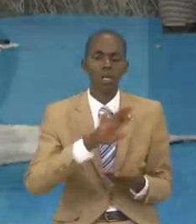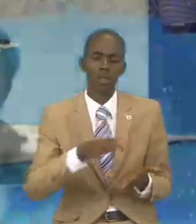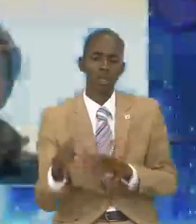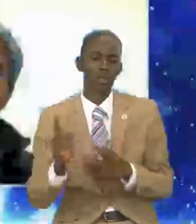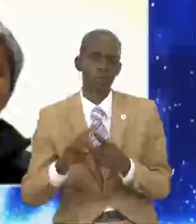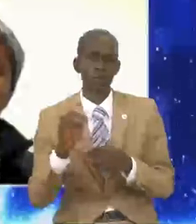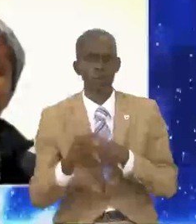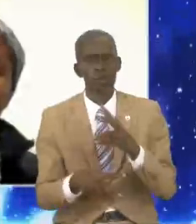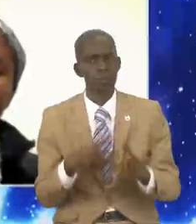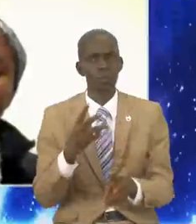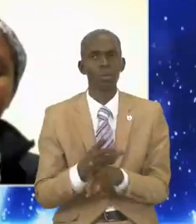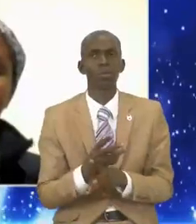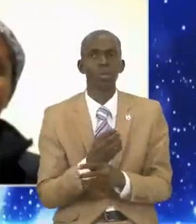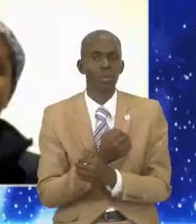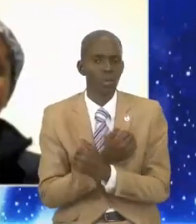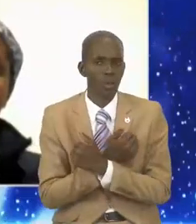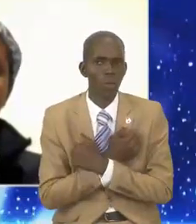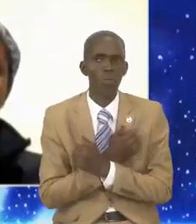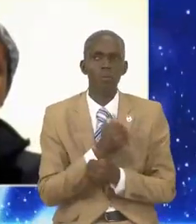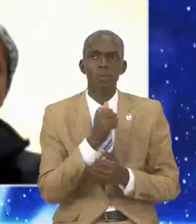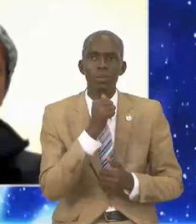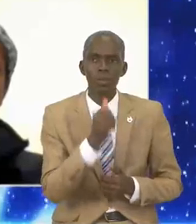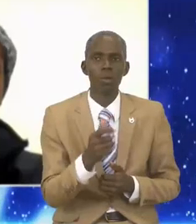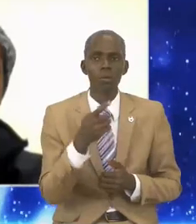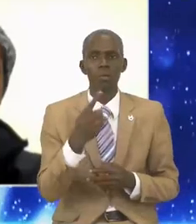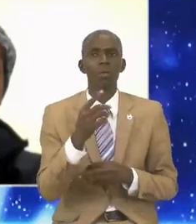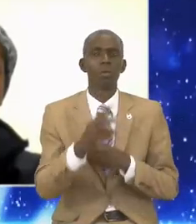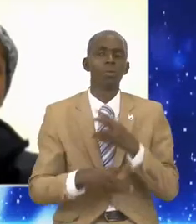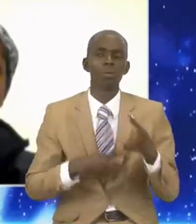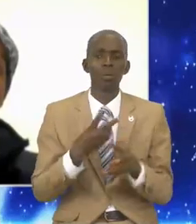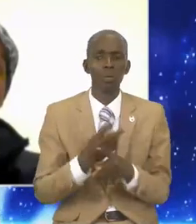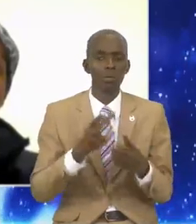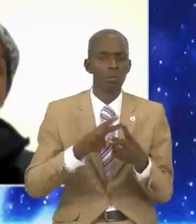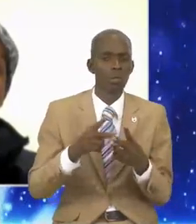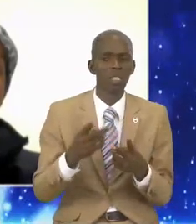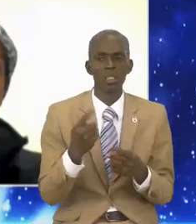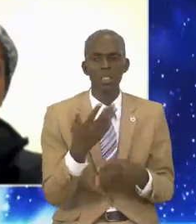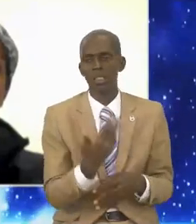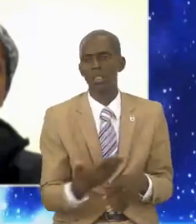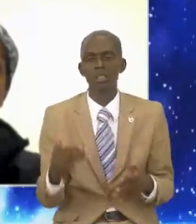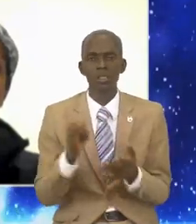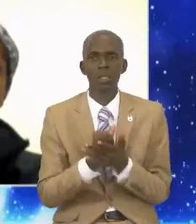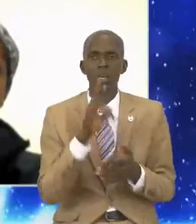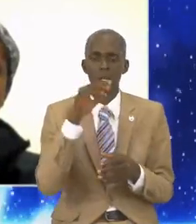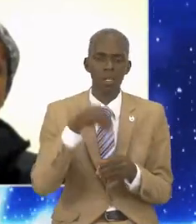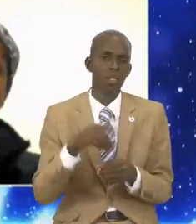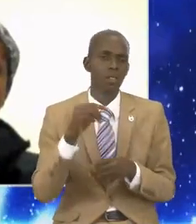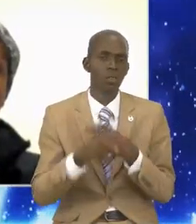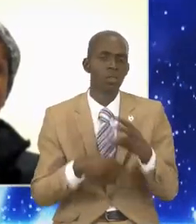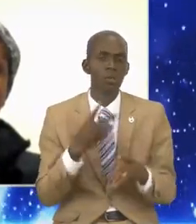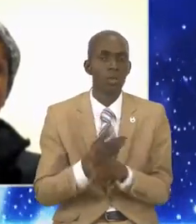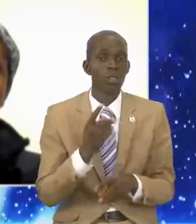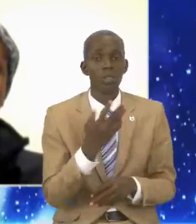au monde. N'aimez point le monde, ni les choses qui sont dans le monde.